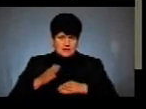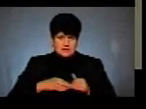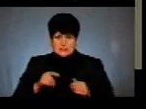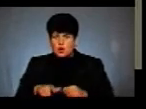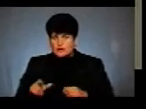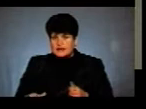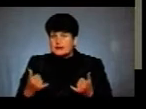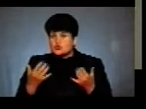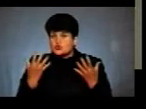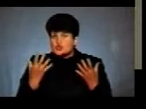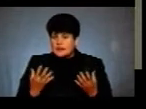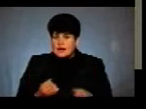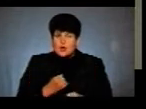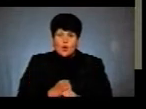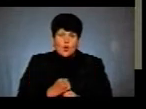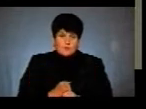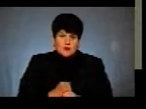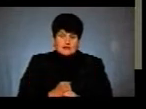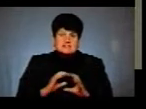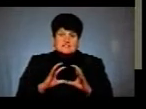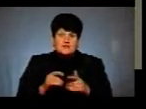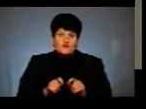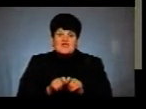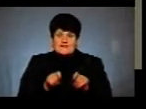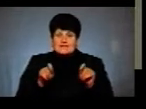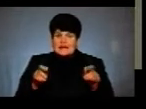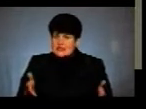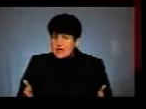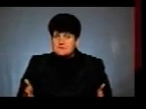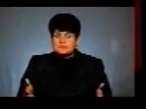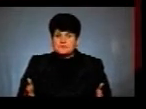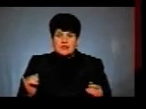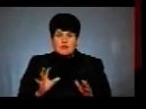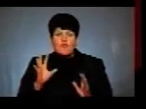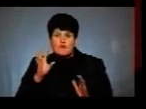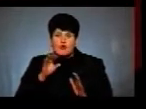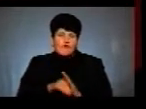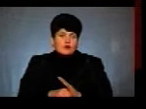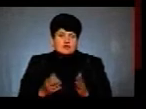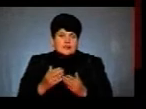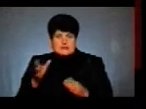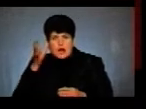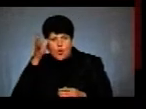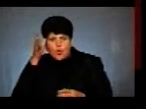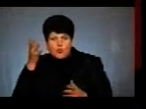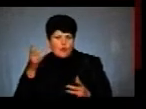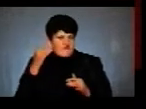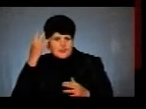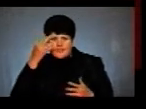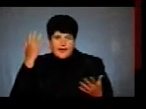які на сьогоднішній день роблять і світові відкриття, і впроваджують якісь наукові ідеї і так